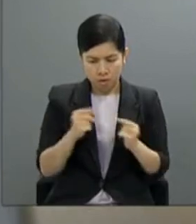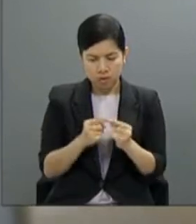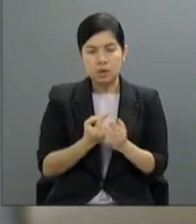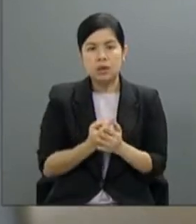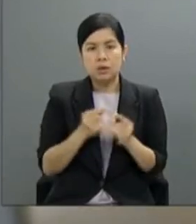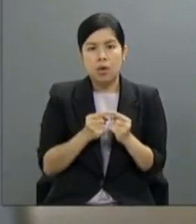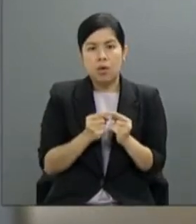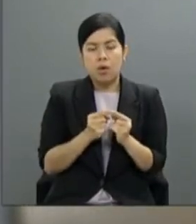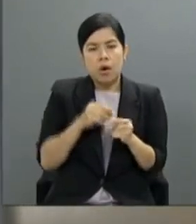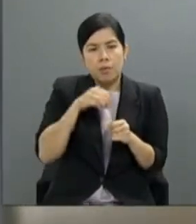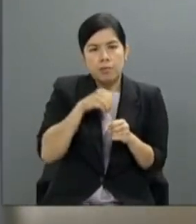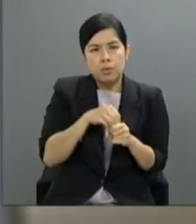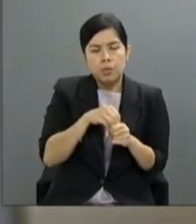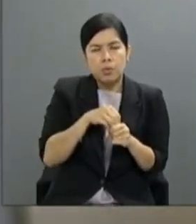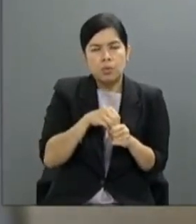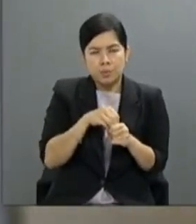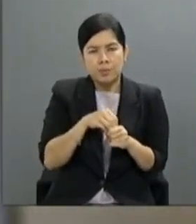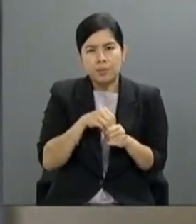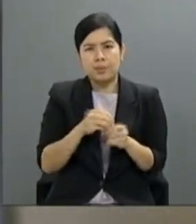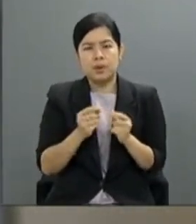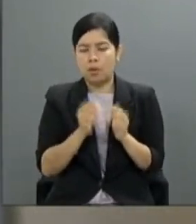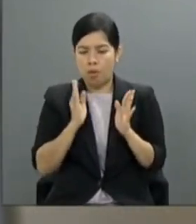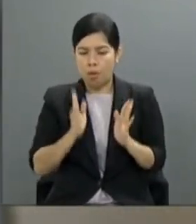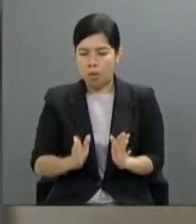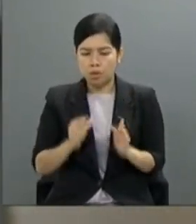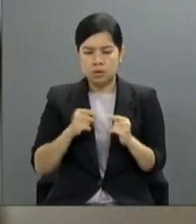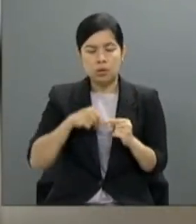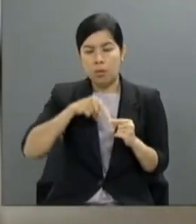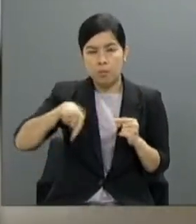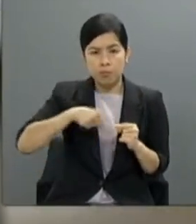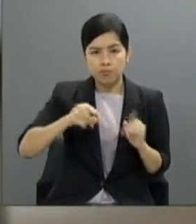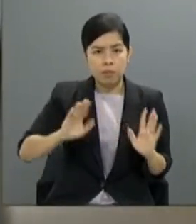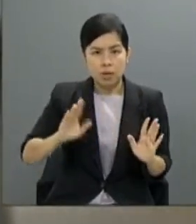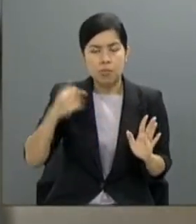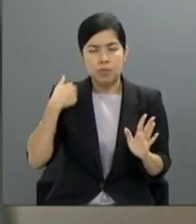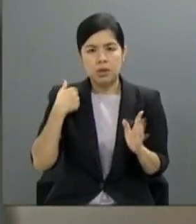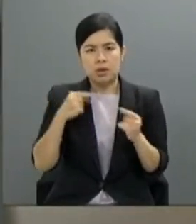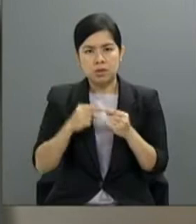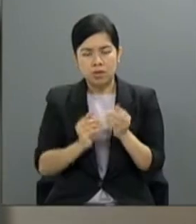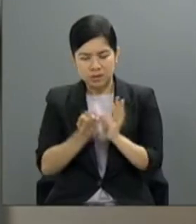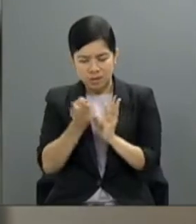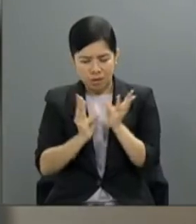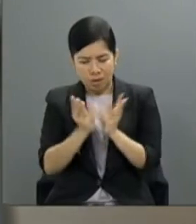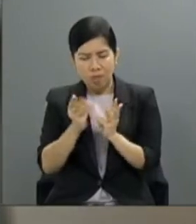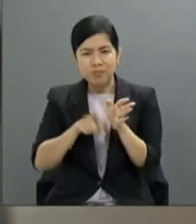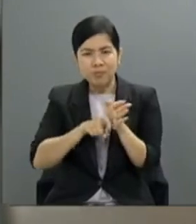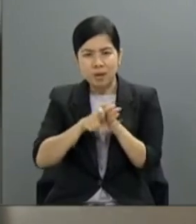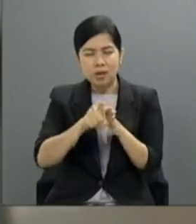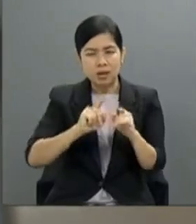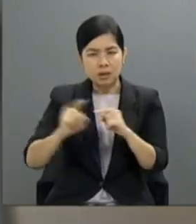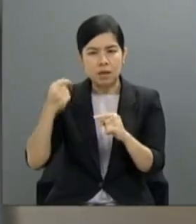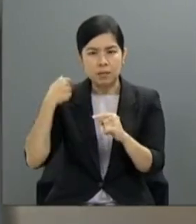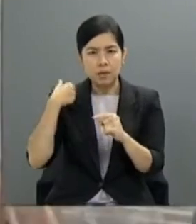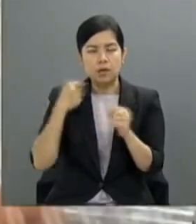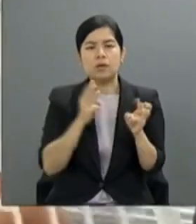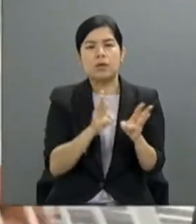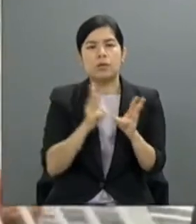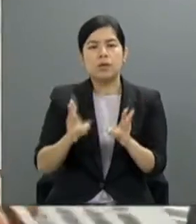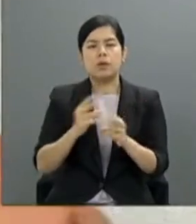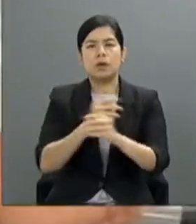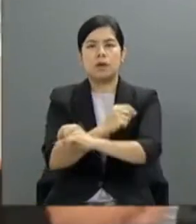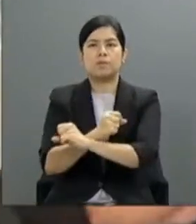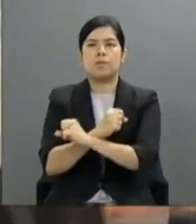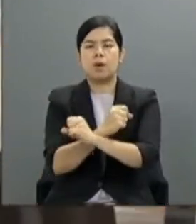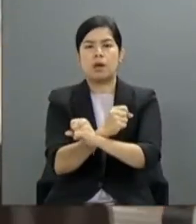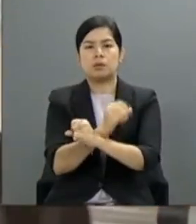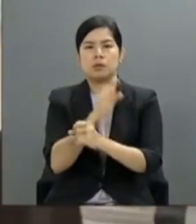ไหมแล้วการที่ไม่เอาคนทำความสะอาดเข้าไปเชื้อโรคมันก็ยังอยู่ใช่ไหมเชื้อโรคมันก็ยังอยู่ก็ต้องมีวิธีฆ่าเชื้อโรคจะเอา